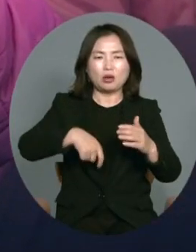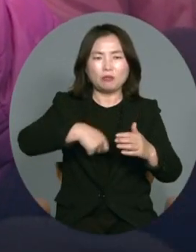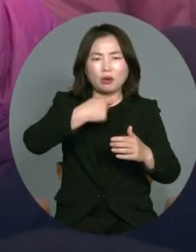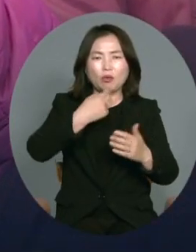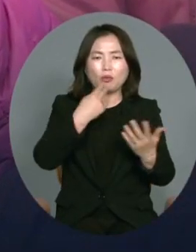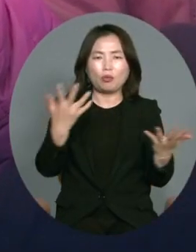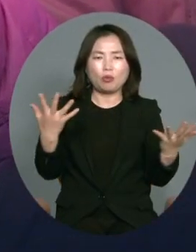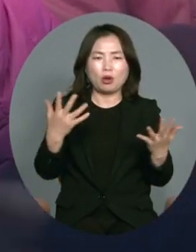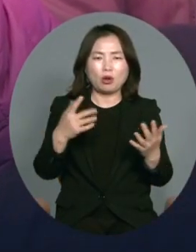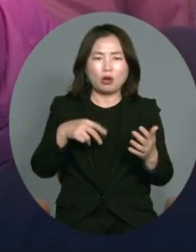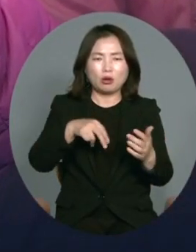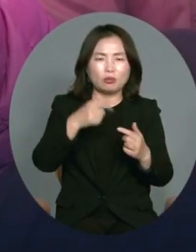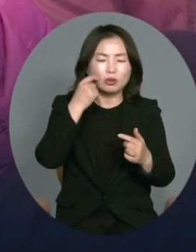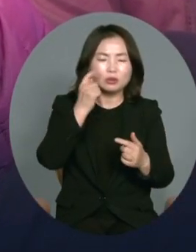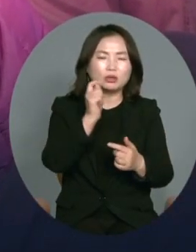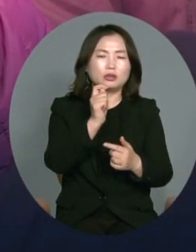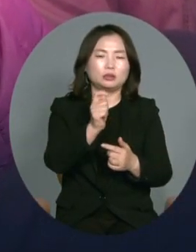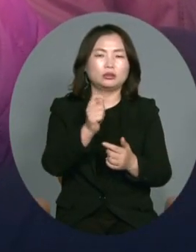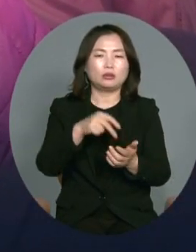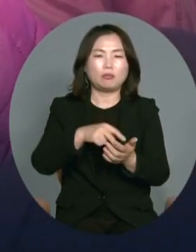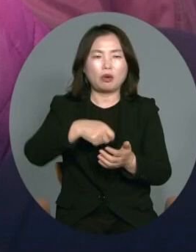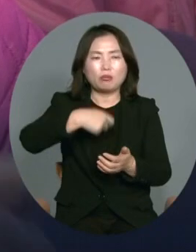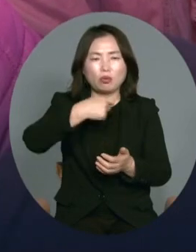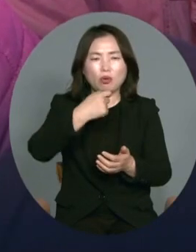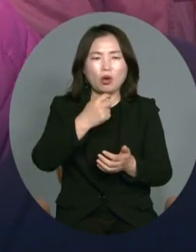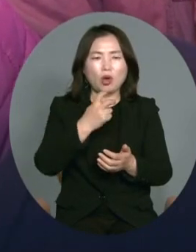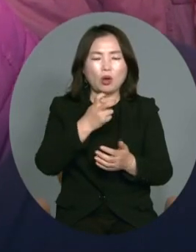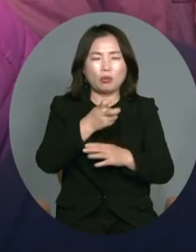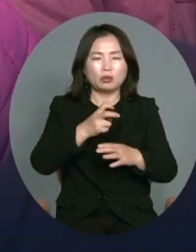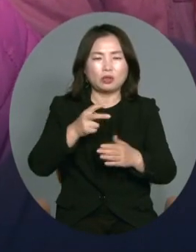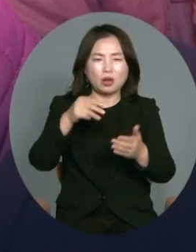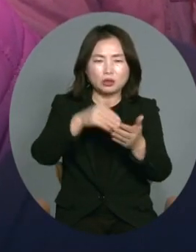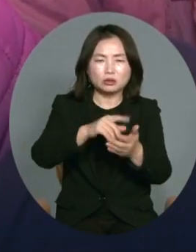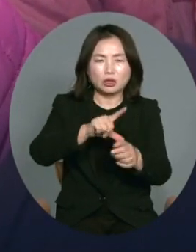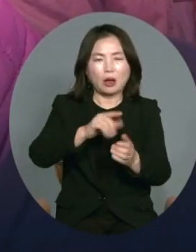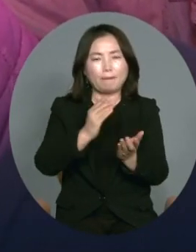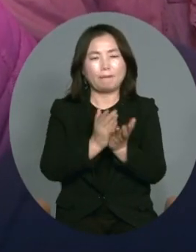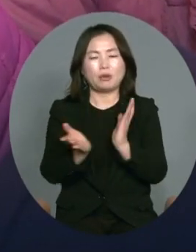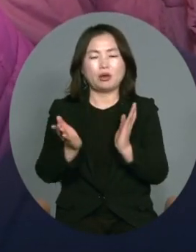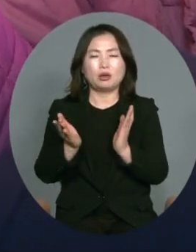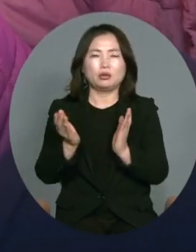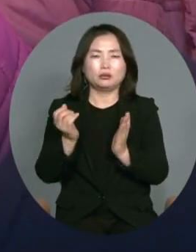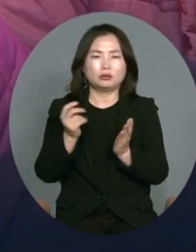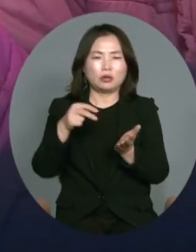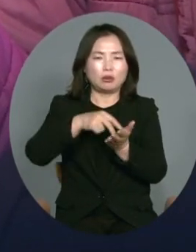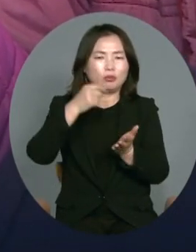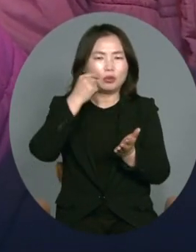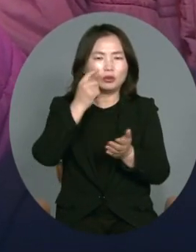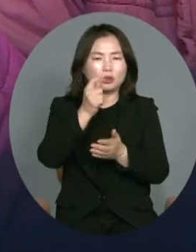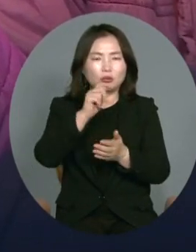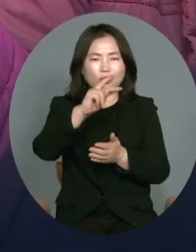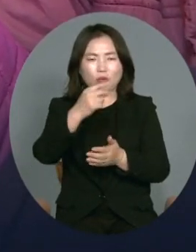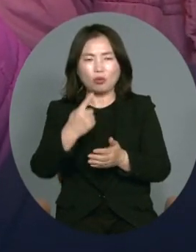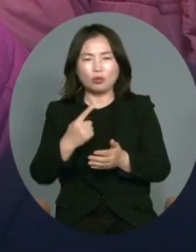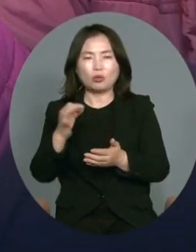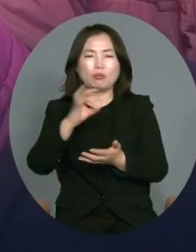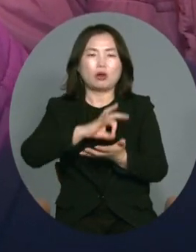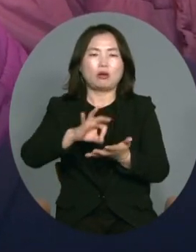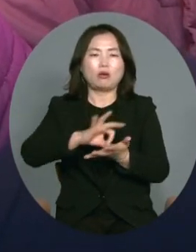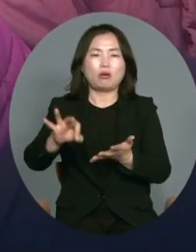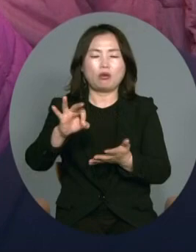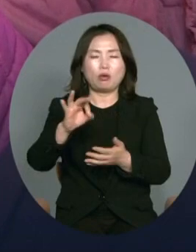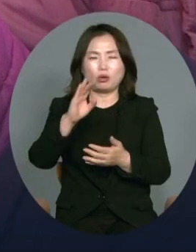그만 걸지 못하게 또 택시를 타고 밥을 먹고 또 버스 타는데 가도 시간이 안 맞아 타지 못하고 택시 타고 오고 하니